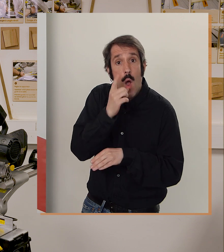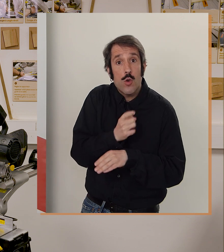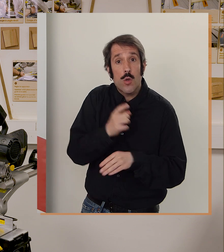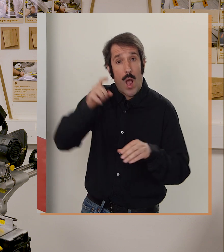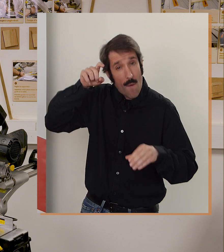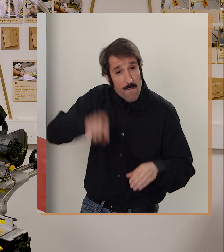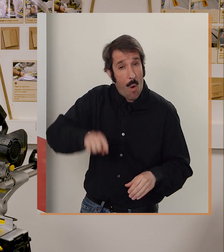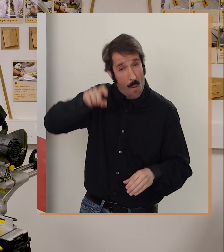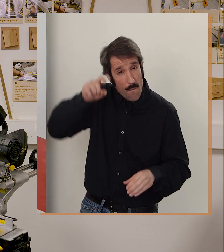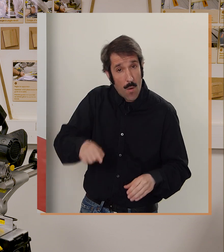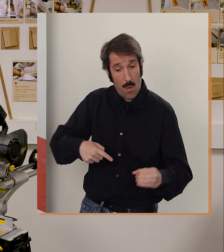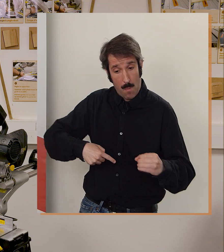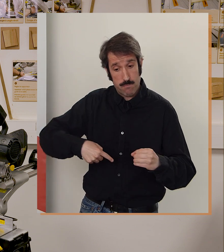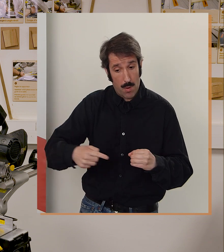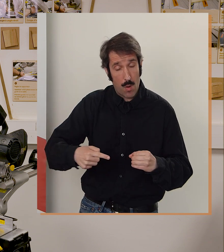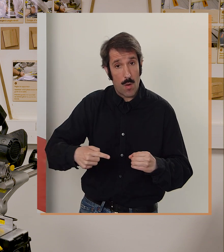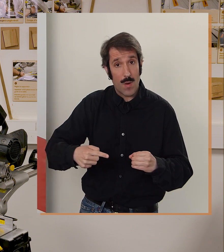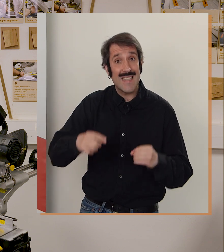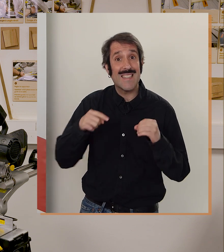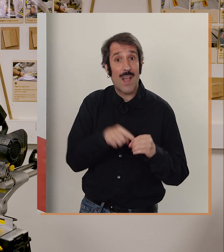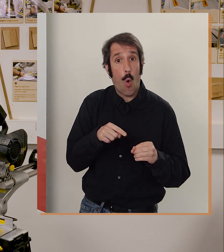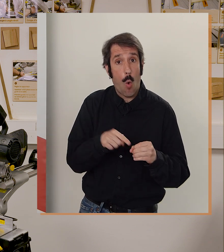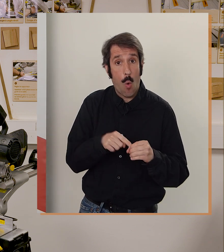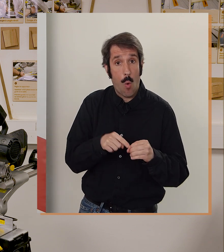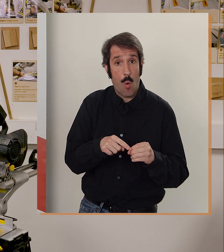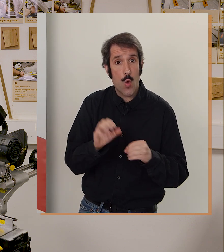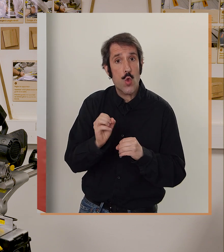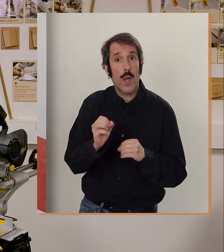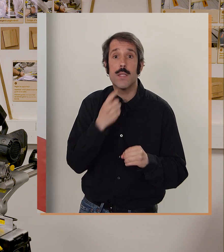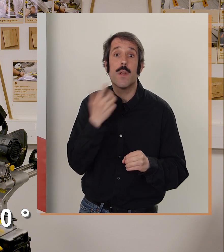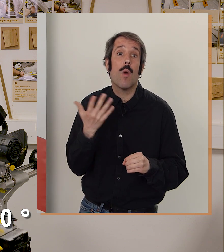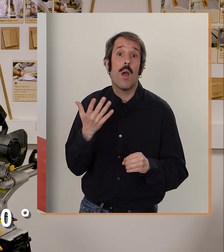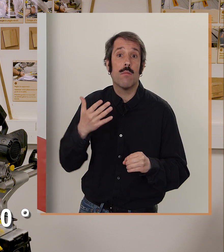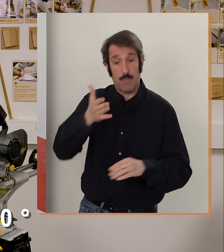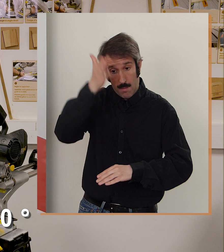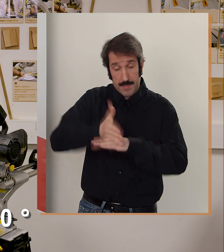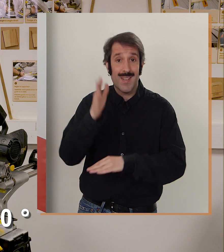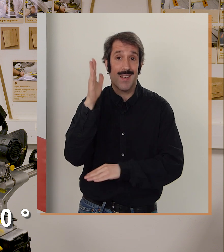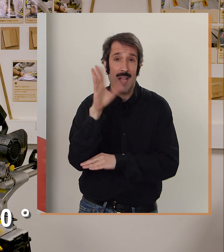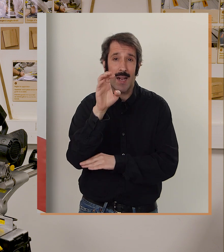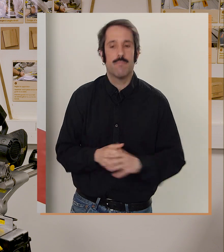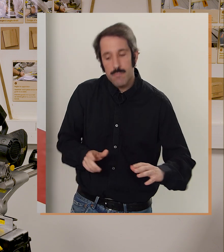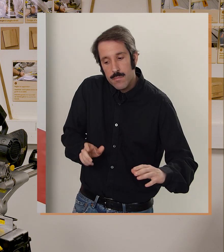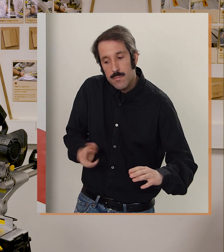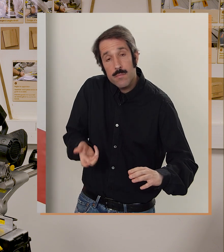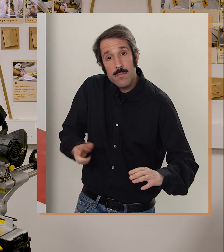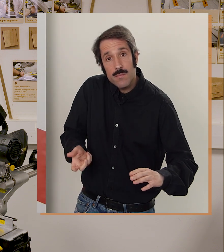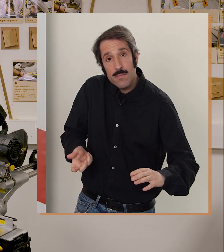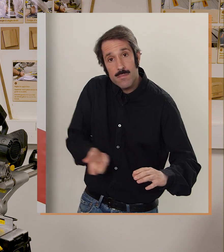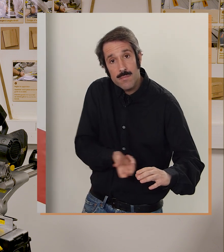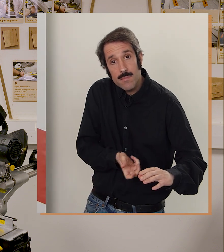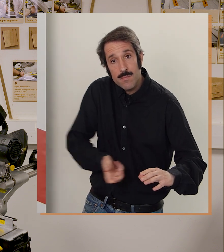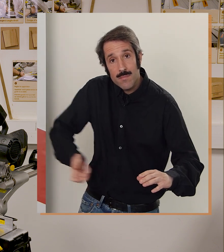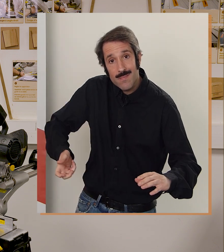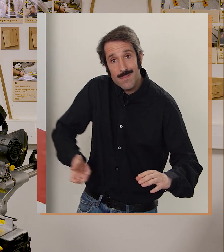témoin rouge qu'il faudra absolument mettre face au 0 degré qui correspond à la coupe à 90 degrés. Pour ce faire, on va